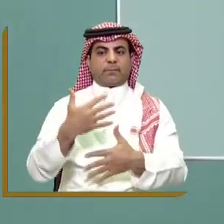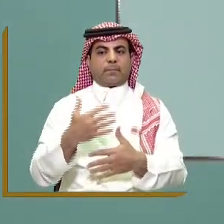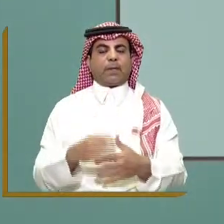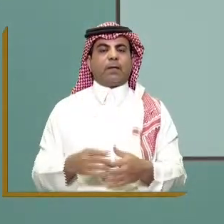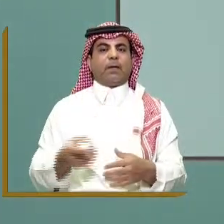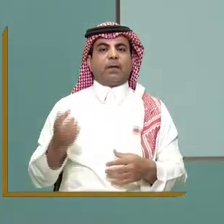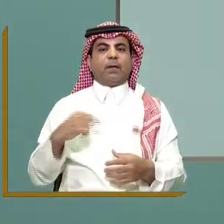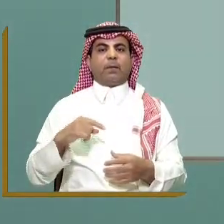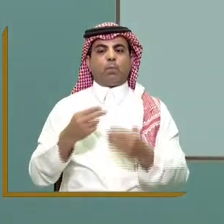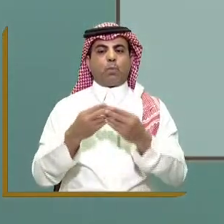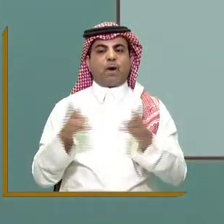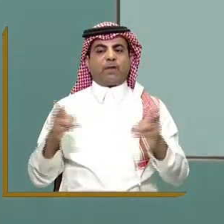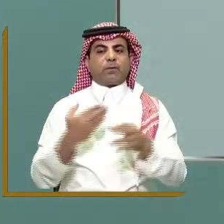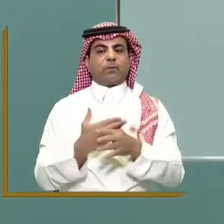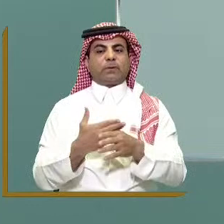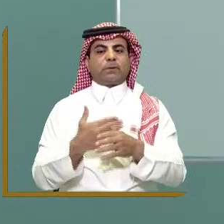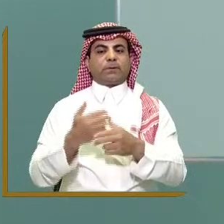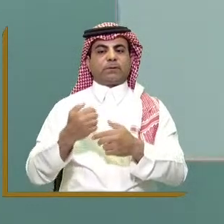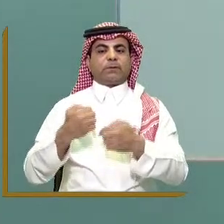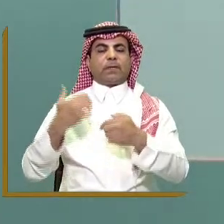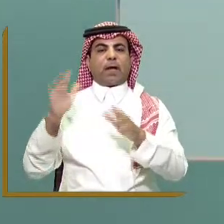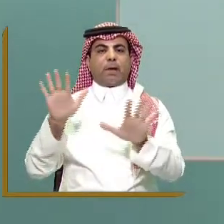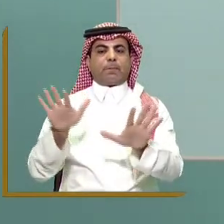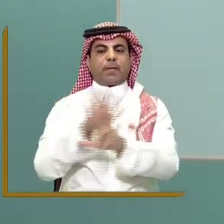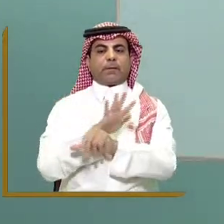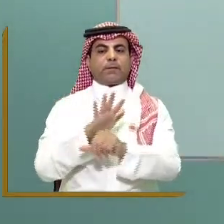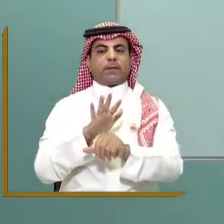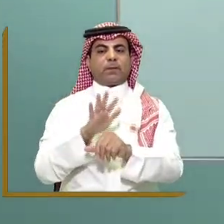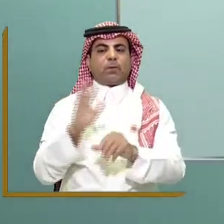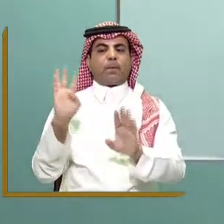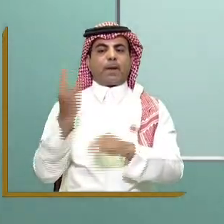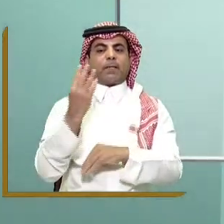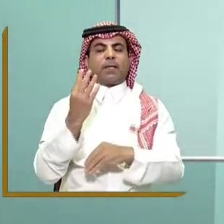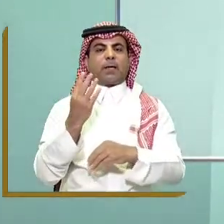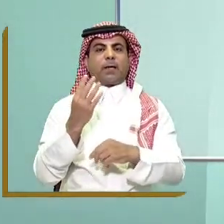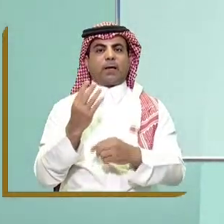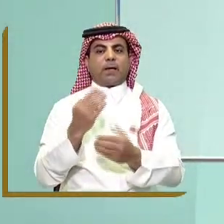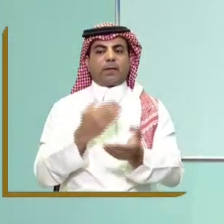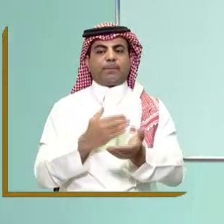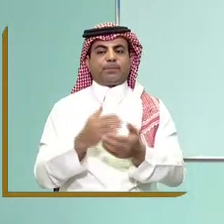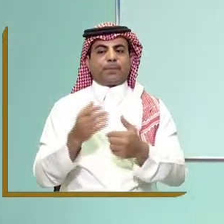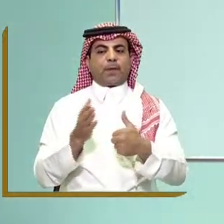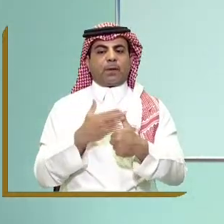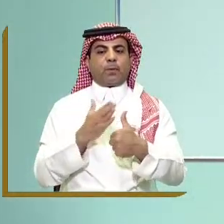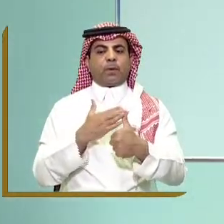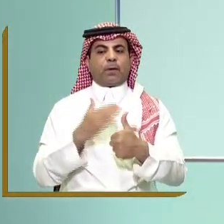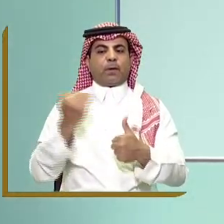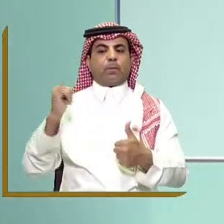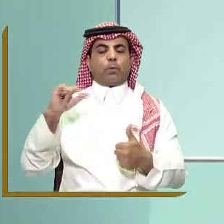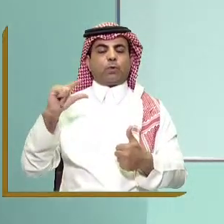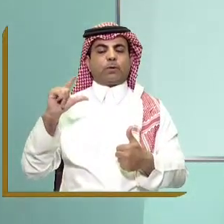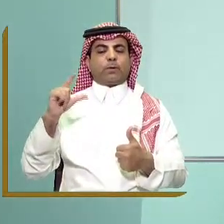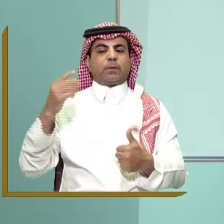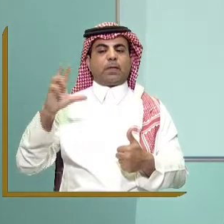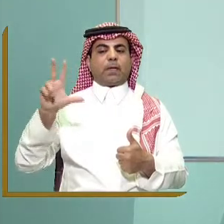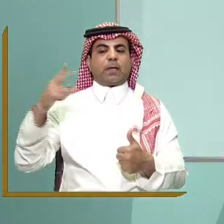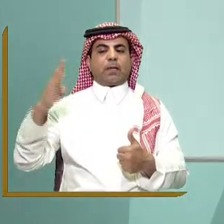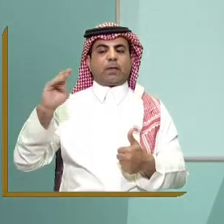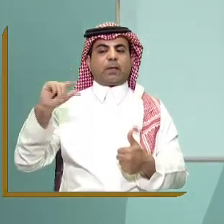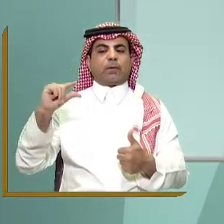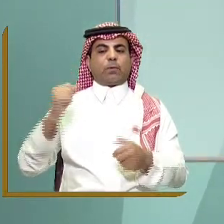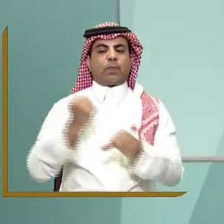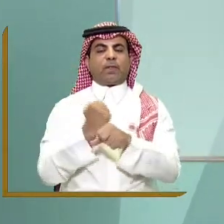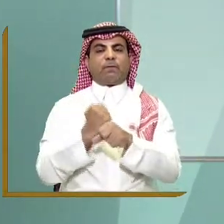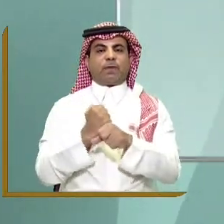عاشرا، الموافقة على ترقيتين للمرتبتين 15 و14 على النحو التالي: ترقية حمود